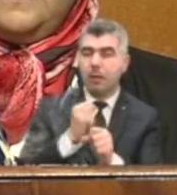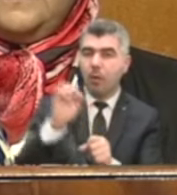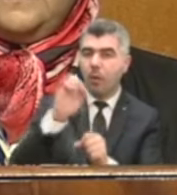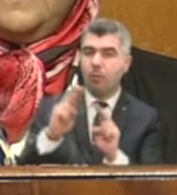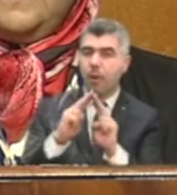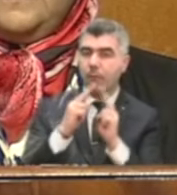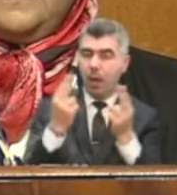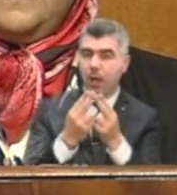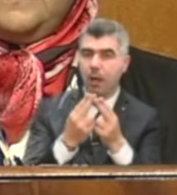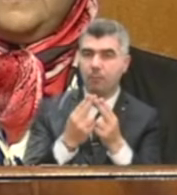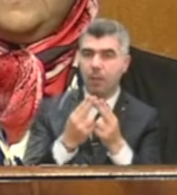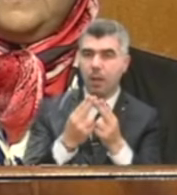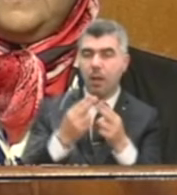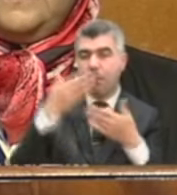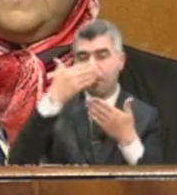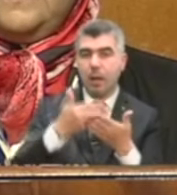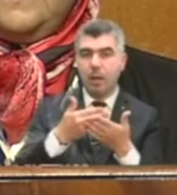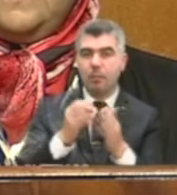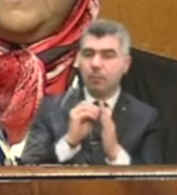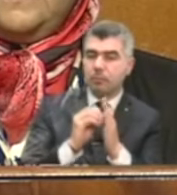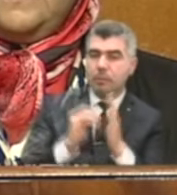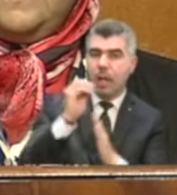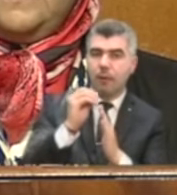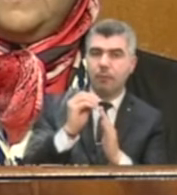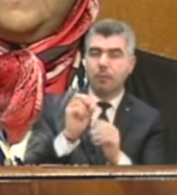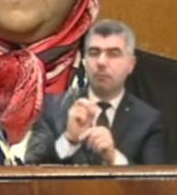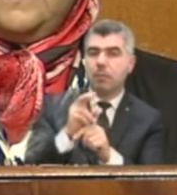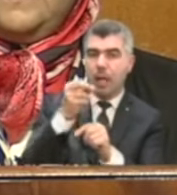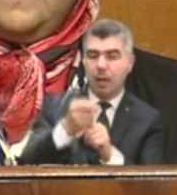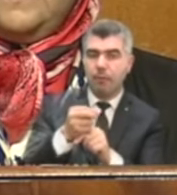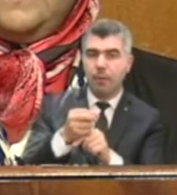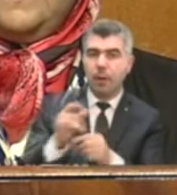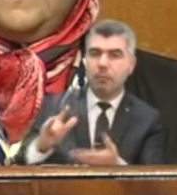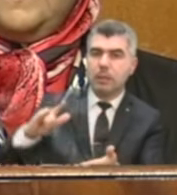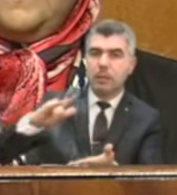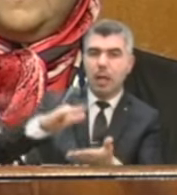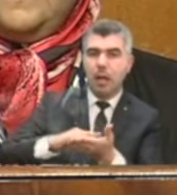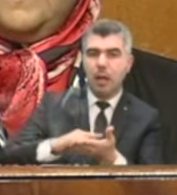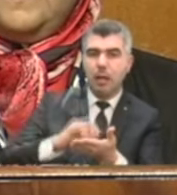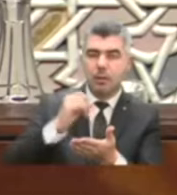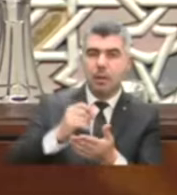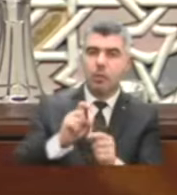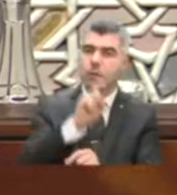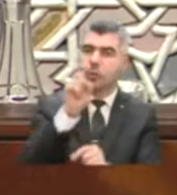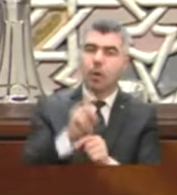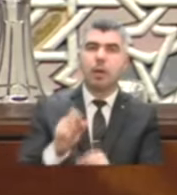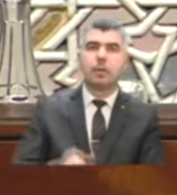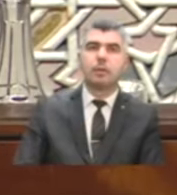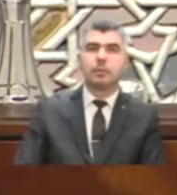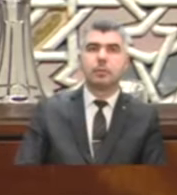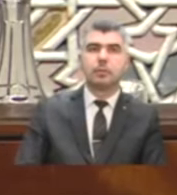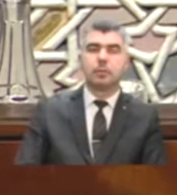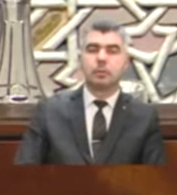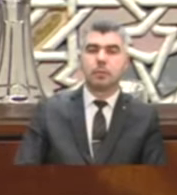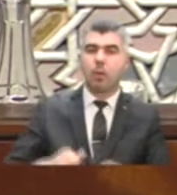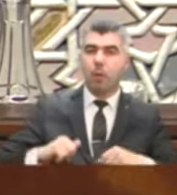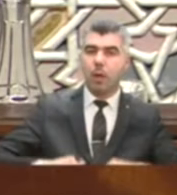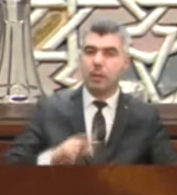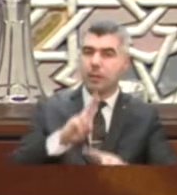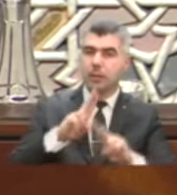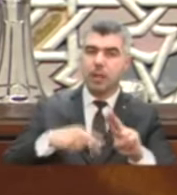مغاربة، عن ارتفاع أسعار تذاكر الخطوط الملكية المغربية نسائلكم. سيد